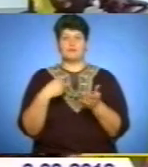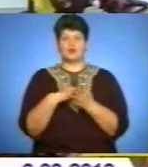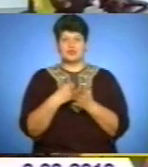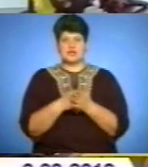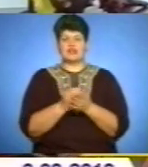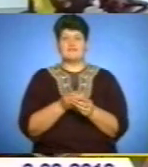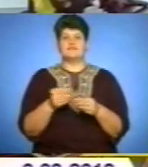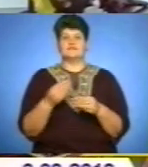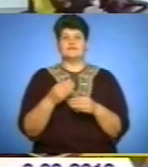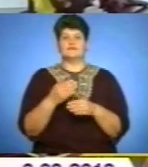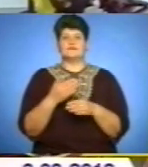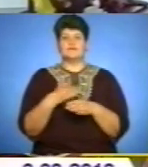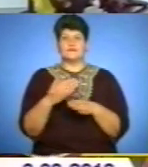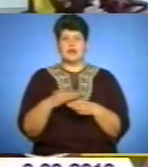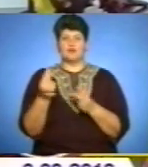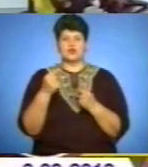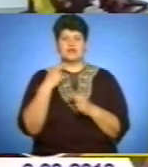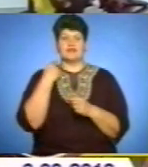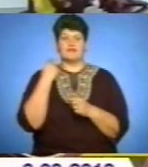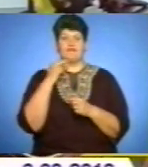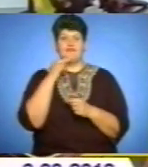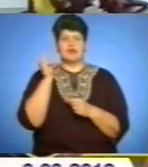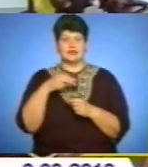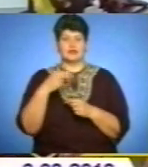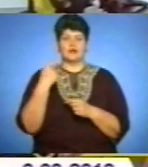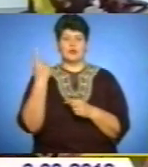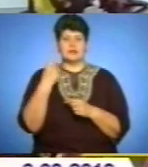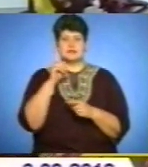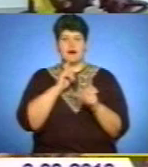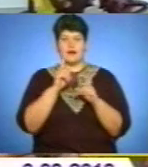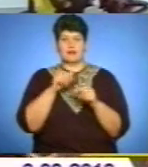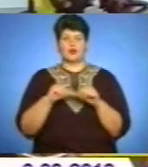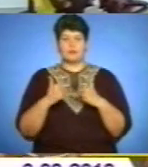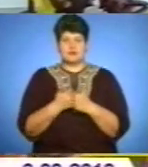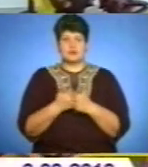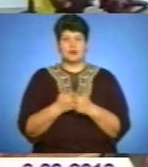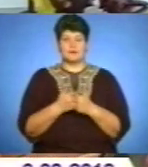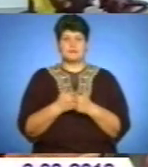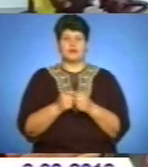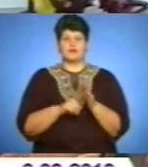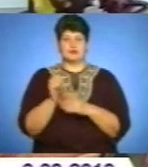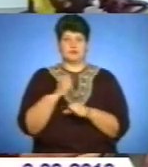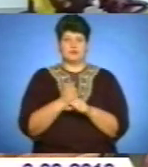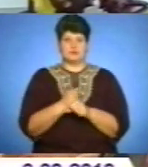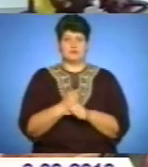видаємо гроші ті, що ми винні сьогодні обласна рада. Комісії і розблоковану комісію